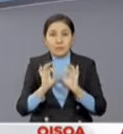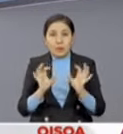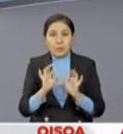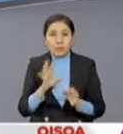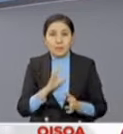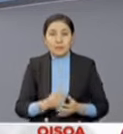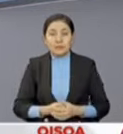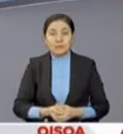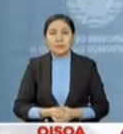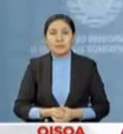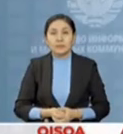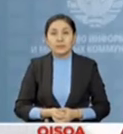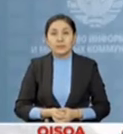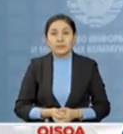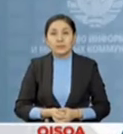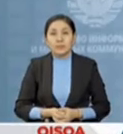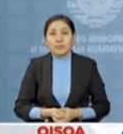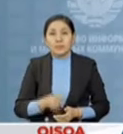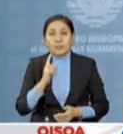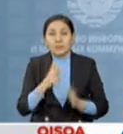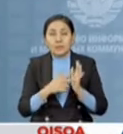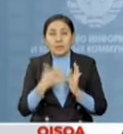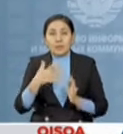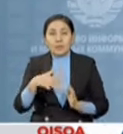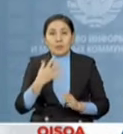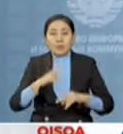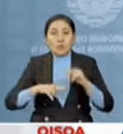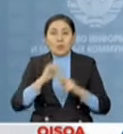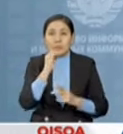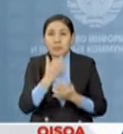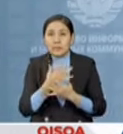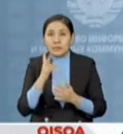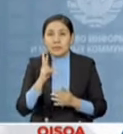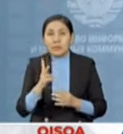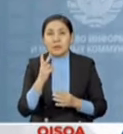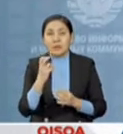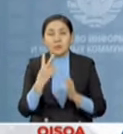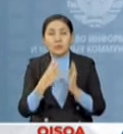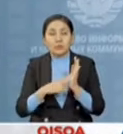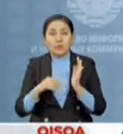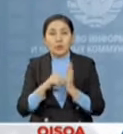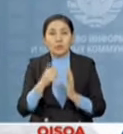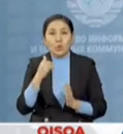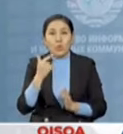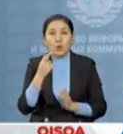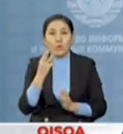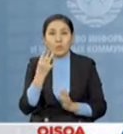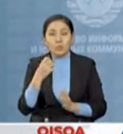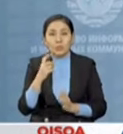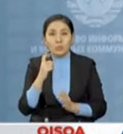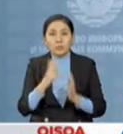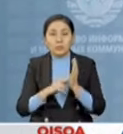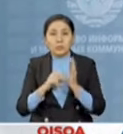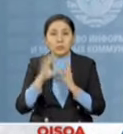qilindi. Shundan 1855 ta qurilish materiallari, 296 ta uglevodorodlar, 128